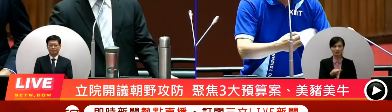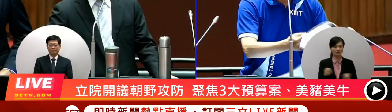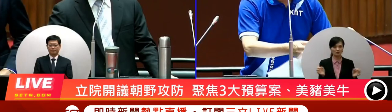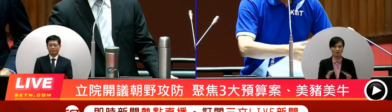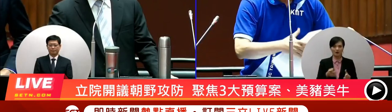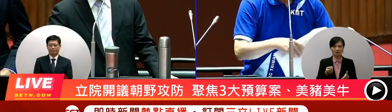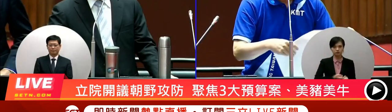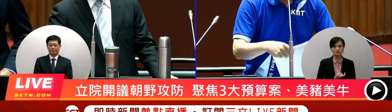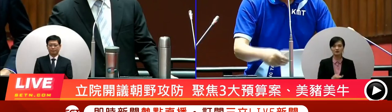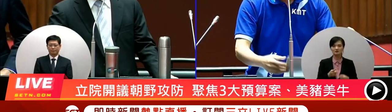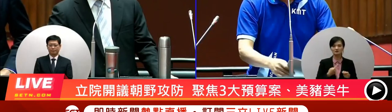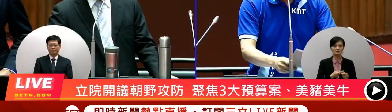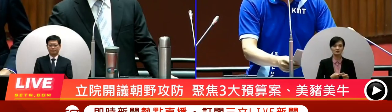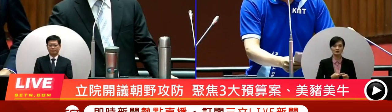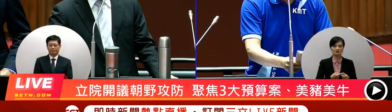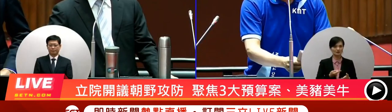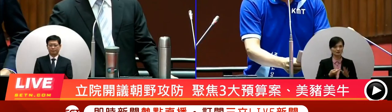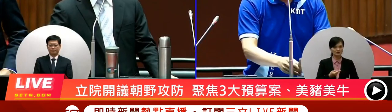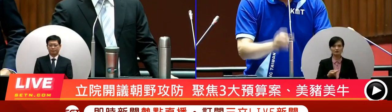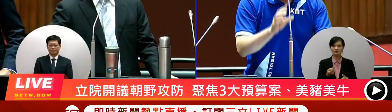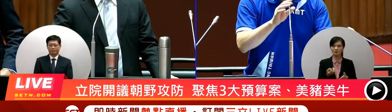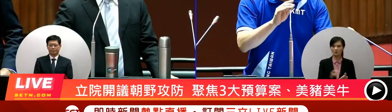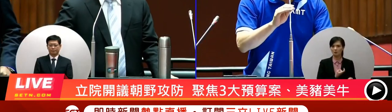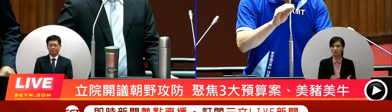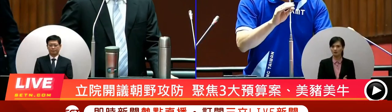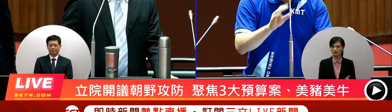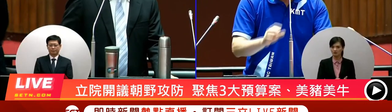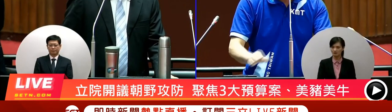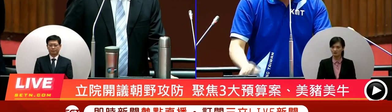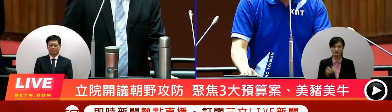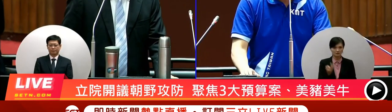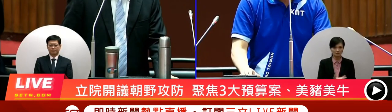完了。下一页。